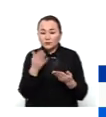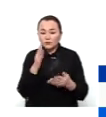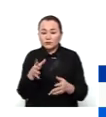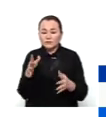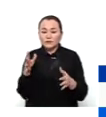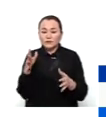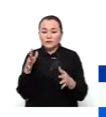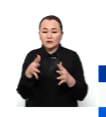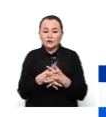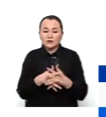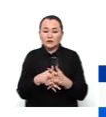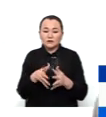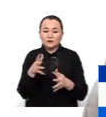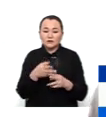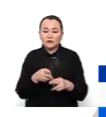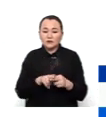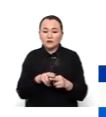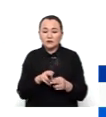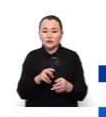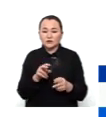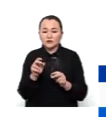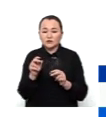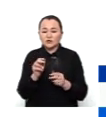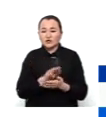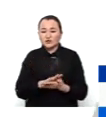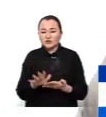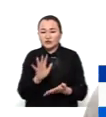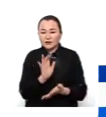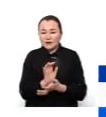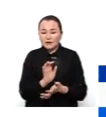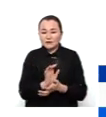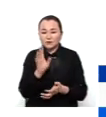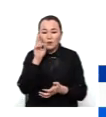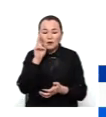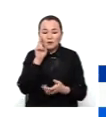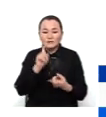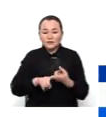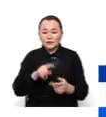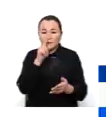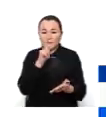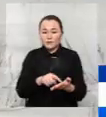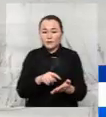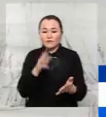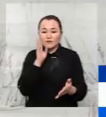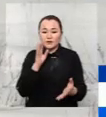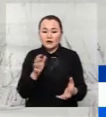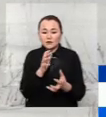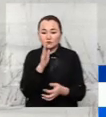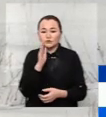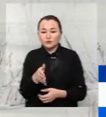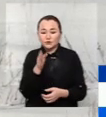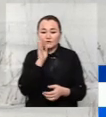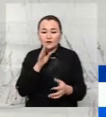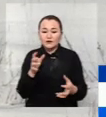занесется, все вот это, нечистоты занесутся в Федоровское водохранилище.